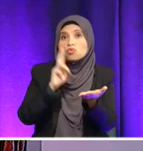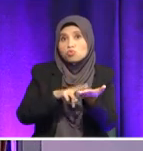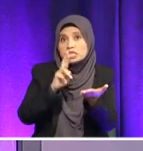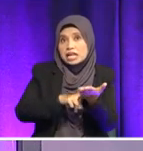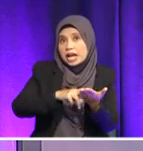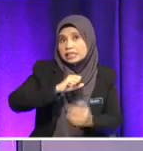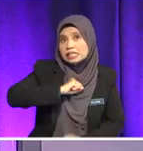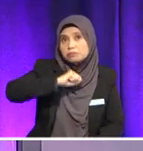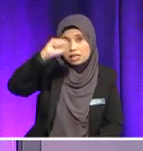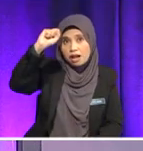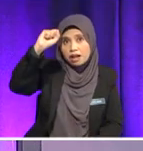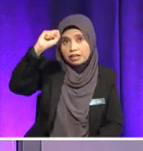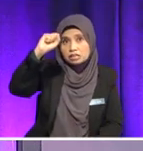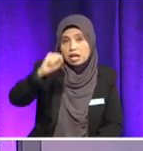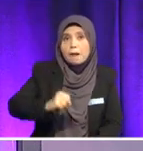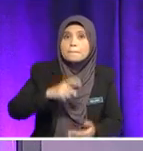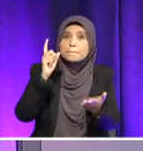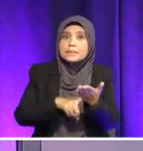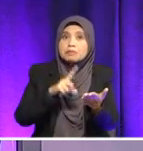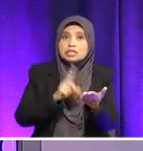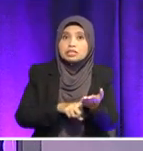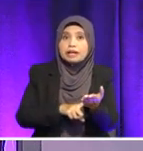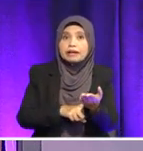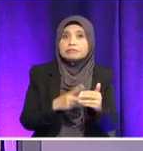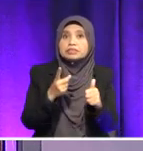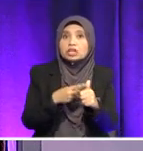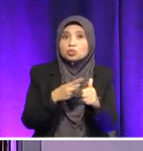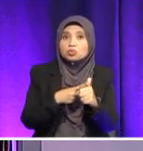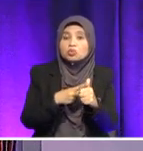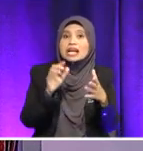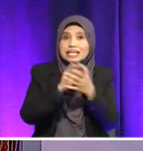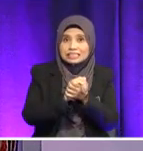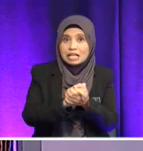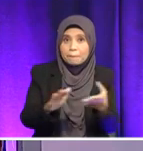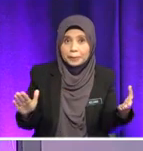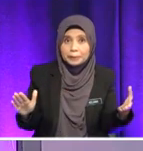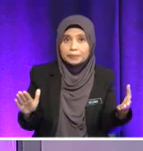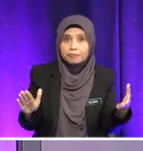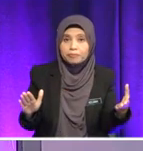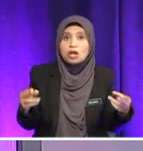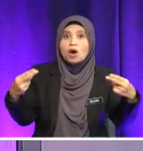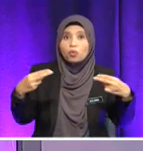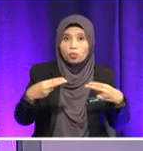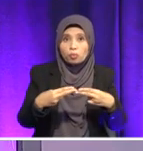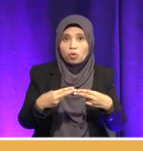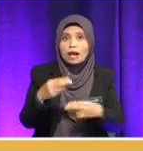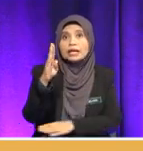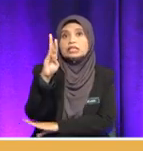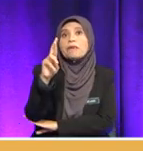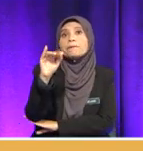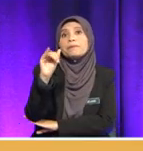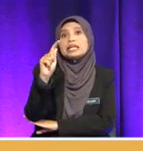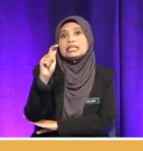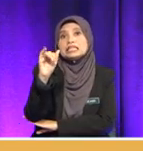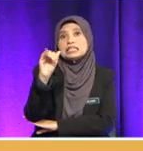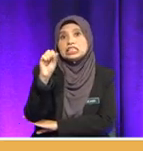langkahnya yang dibincangkan membawa isu-isu berkaitan dengan hal keselamatan kemudian kita ada hubungan British dan tanah Melayu sebab